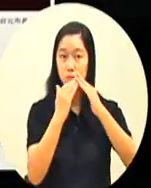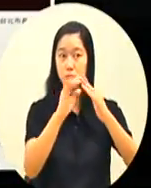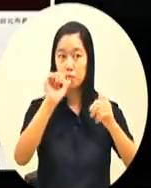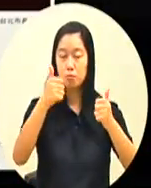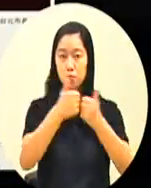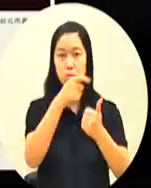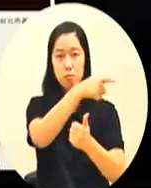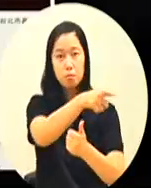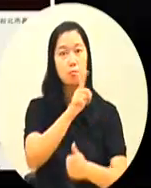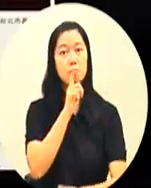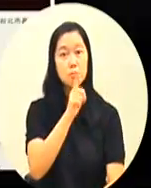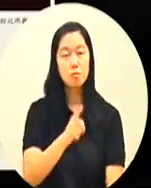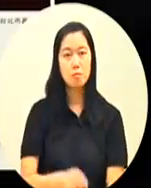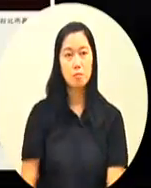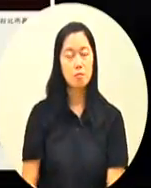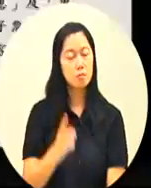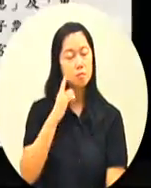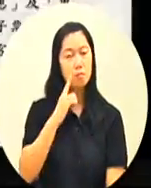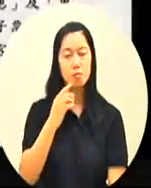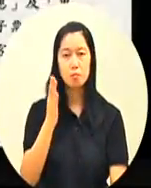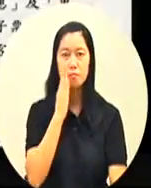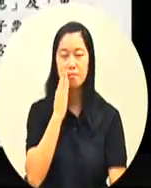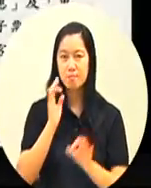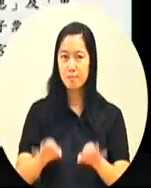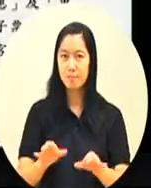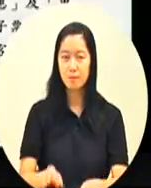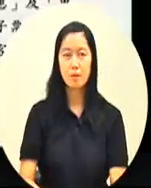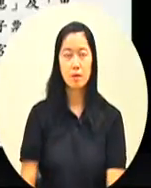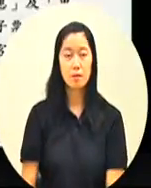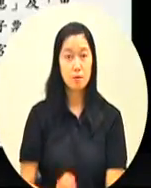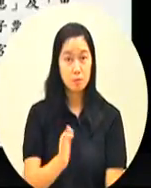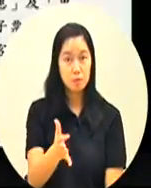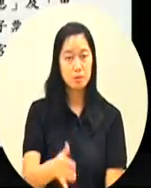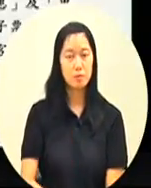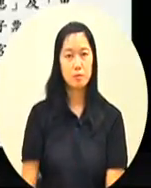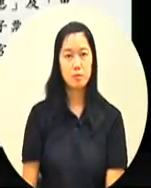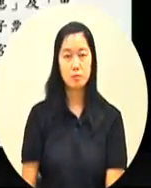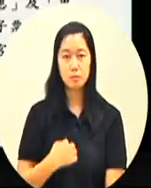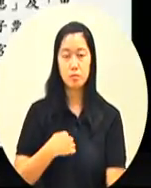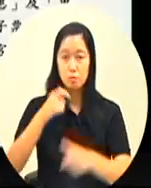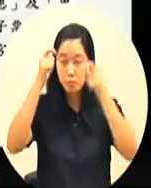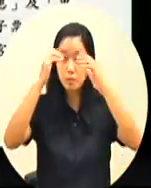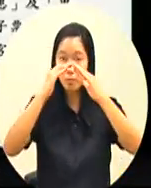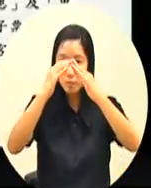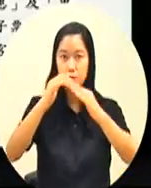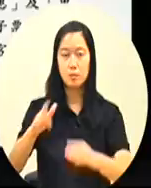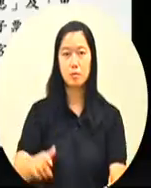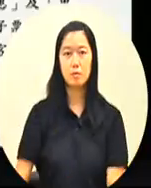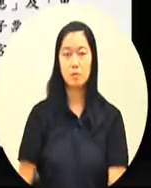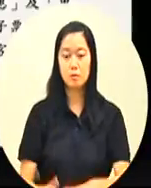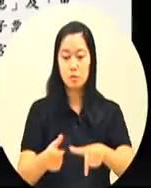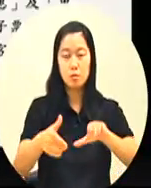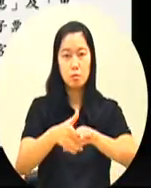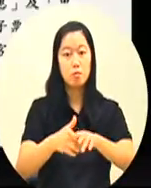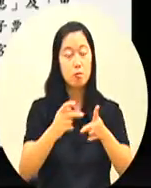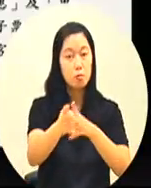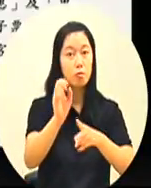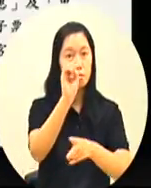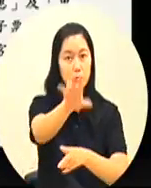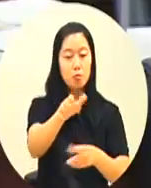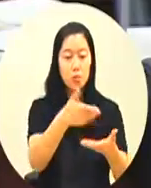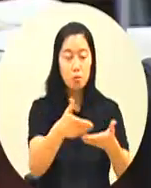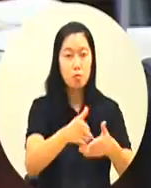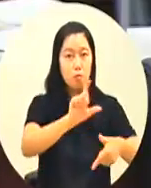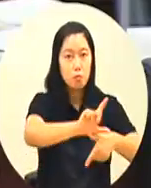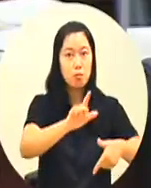开讲的内容了，我觉得是很遗憾也很可惜的。为什么啊？明明就是我们高雄市已经发公文说，拜托你悠游卡公司赶